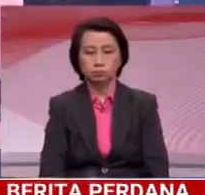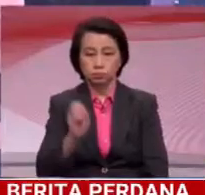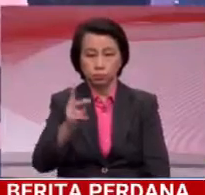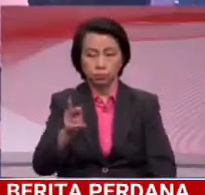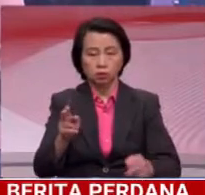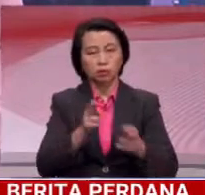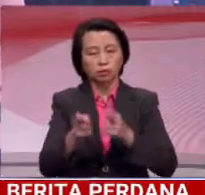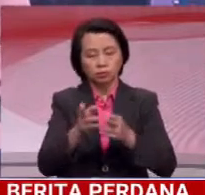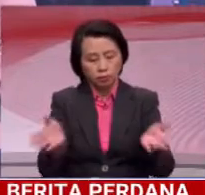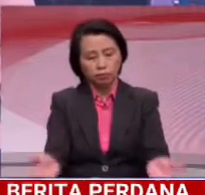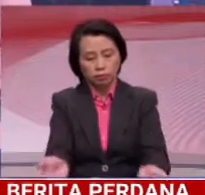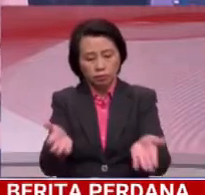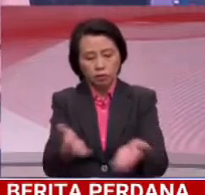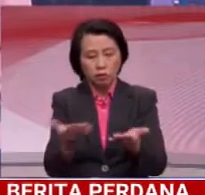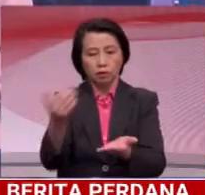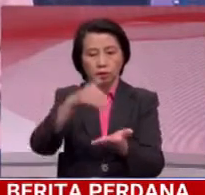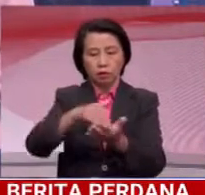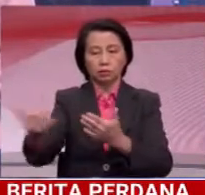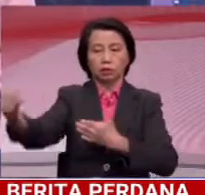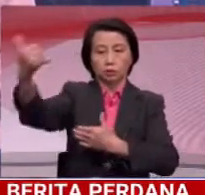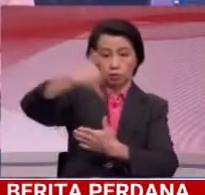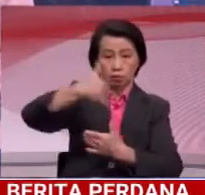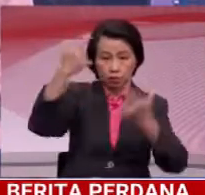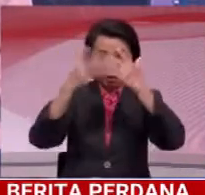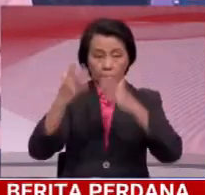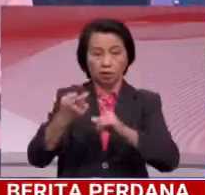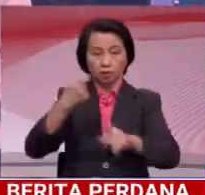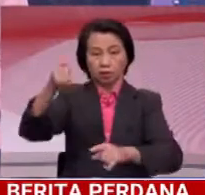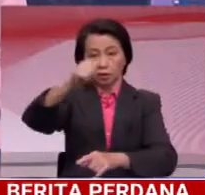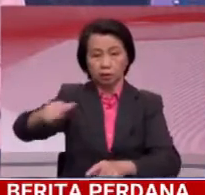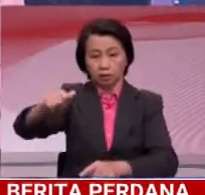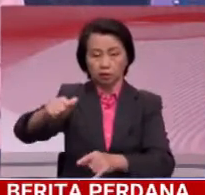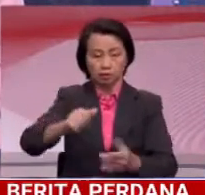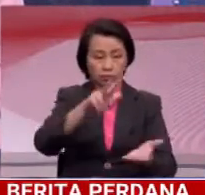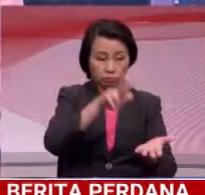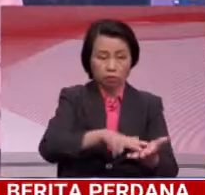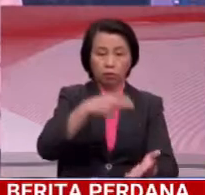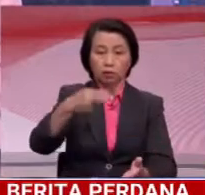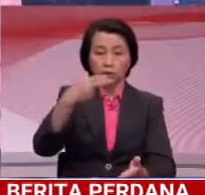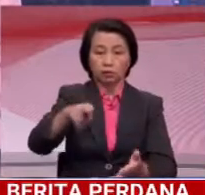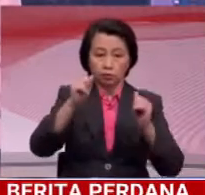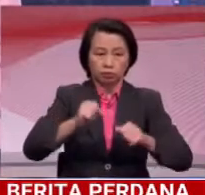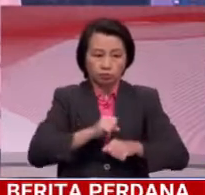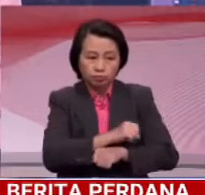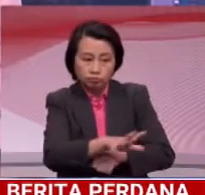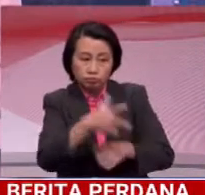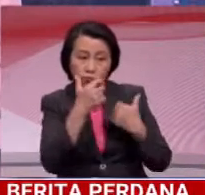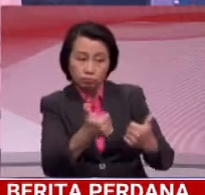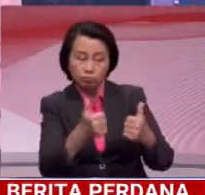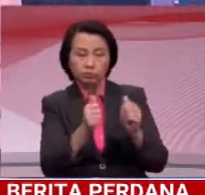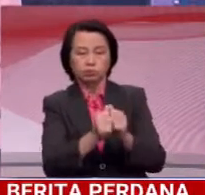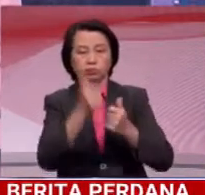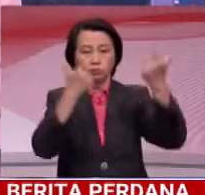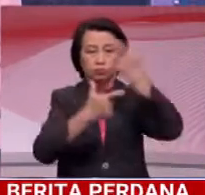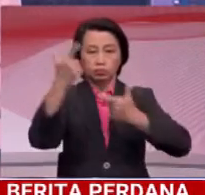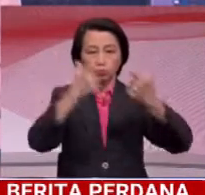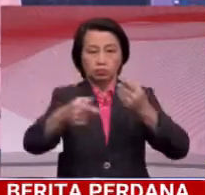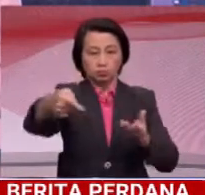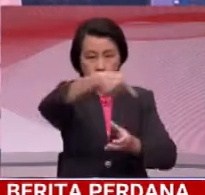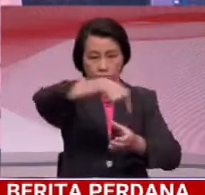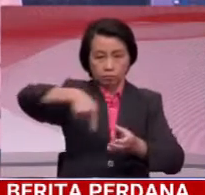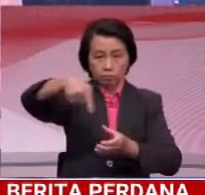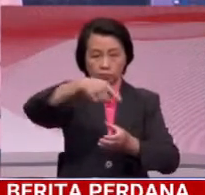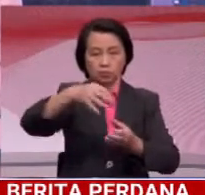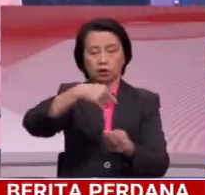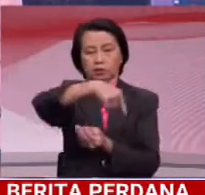Baik, usaha menggalakkan semula kemasukan pelancong dari negara ASEAN berstatus hijau mampu memberi impak besar kepada sektor pelancongan domestik